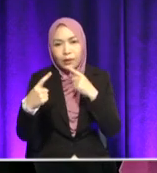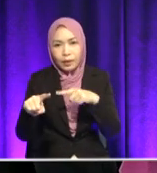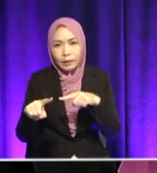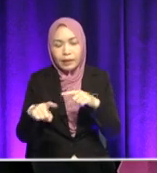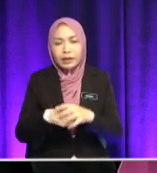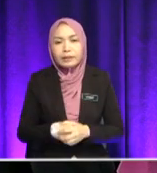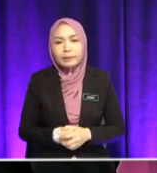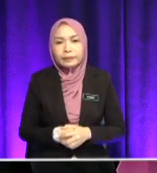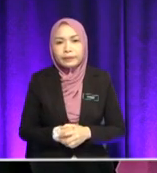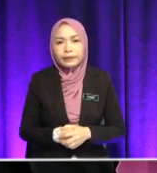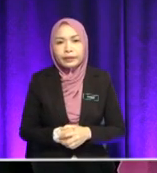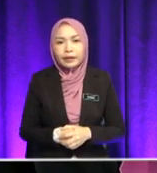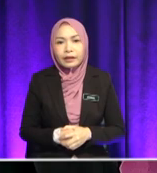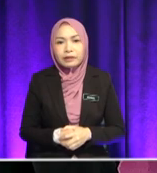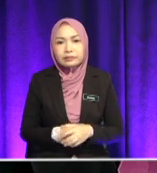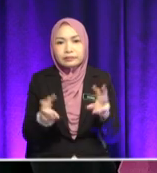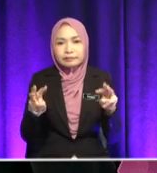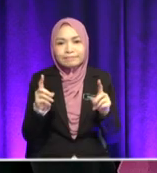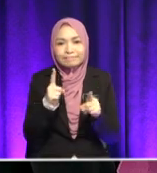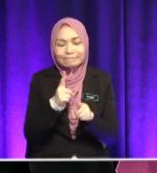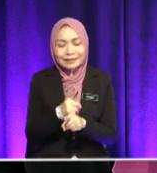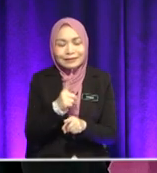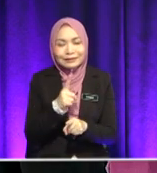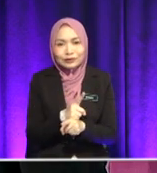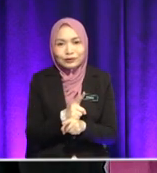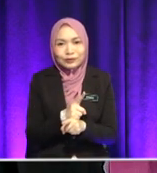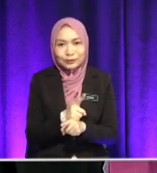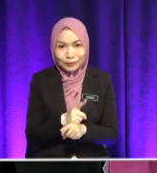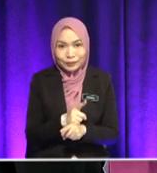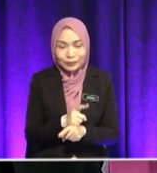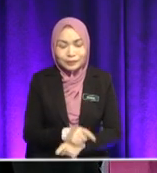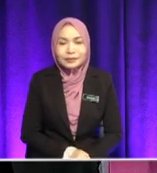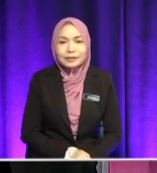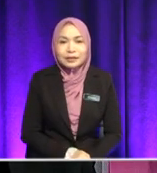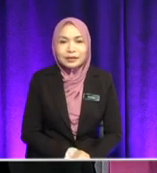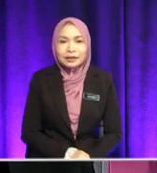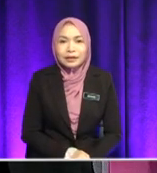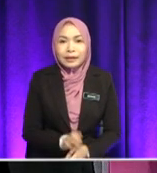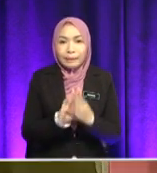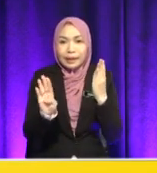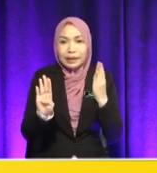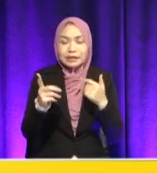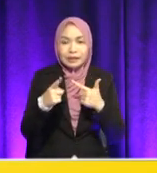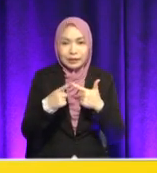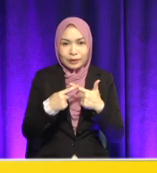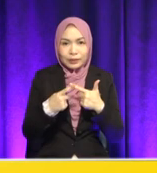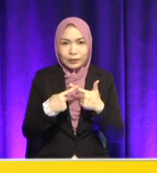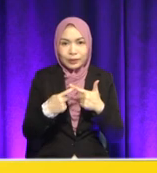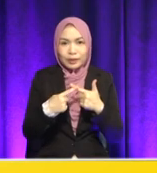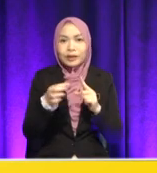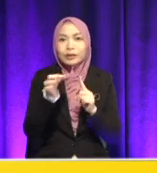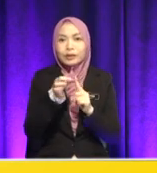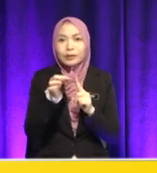wajib betul dan tak boleh salah langsung baris yang kedua huruf tak tepi sekali cari